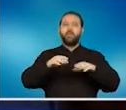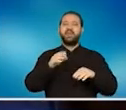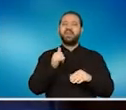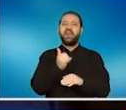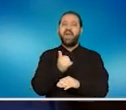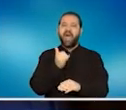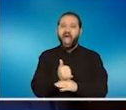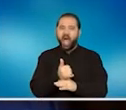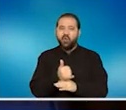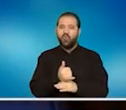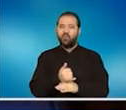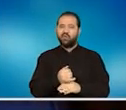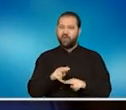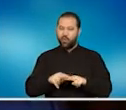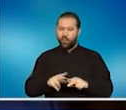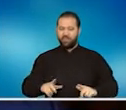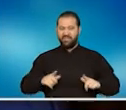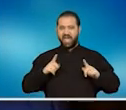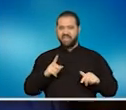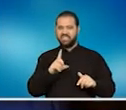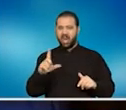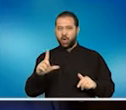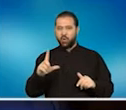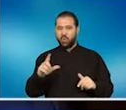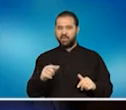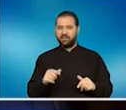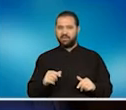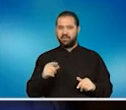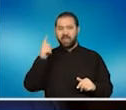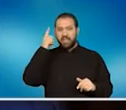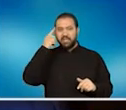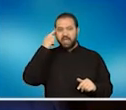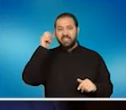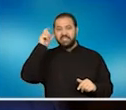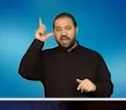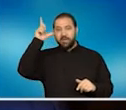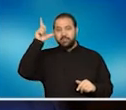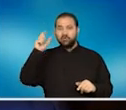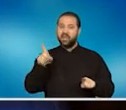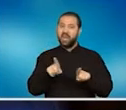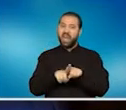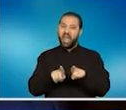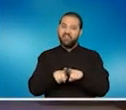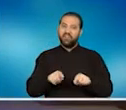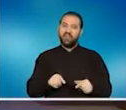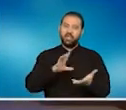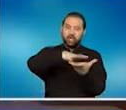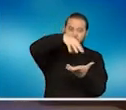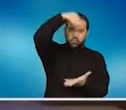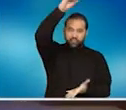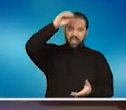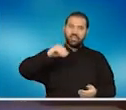de vedere al calităților sale, atât intelectuale, cât și